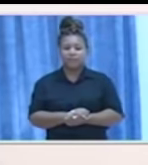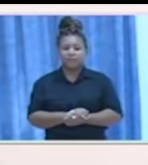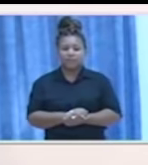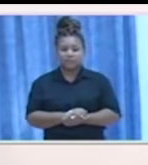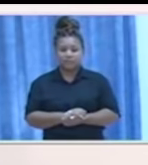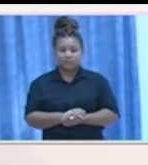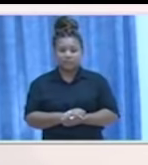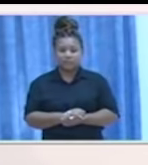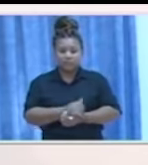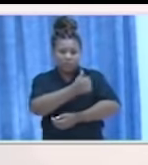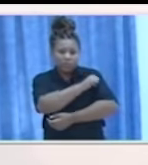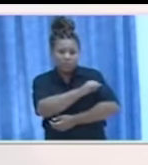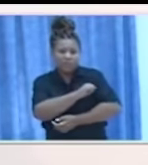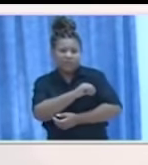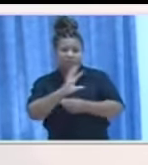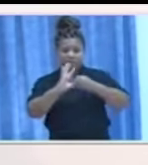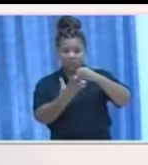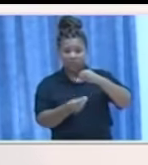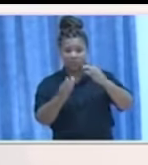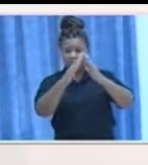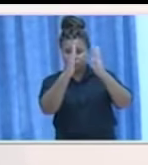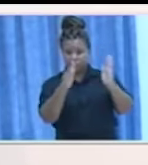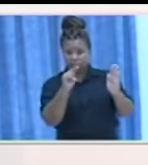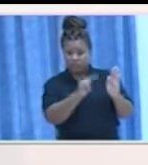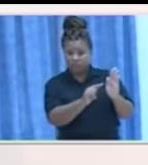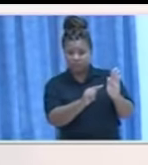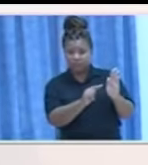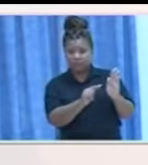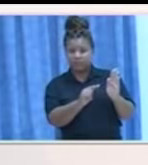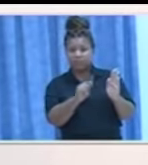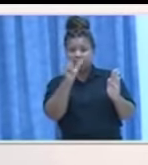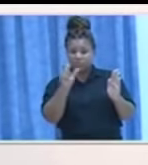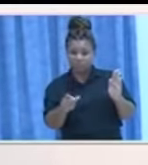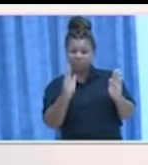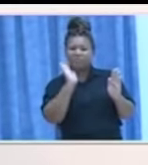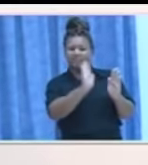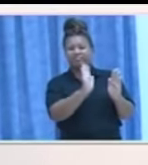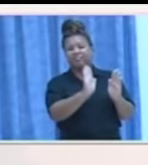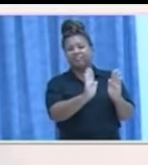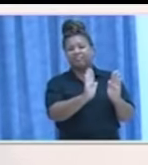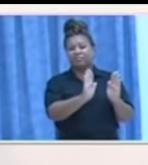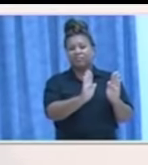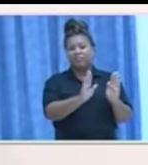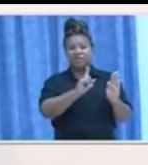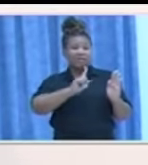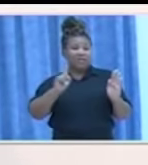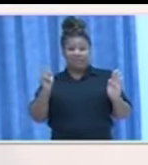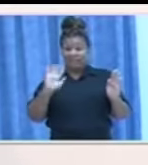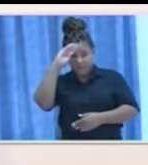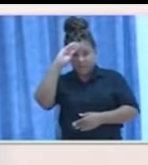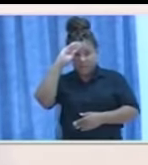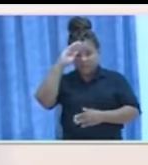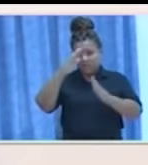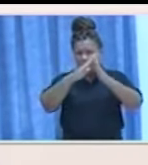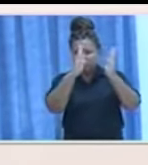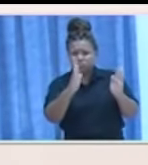Mais raison qui nous peut quitter, c'est à cause de corps pécari, ce virus. Nous avons un potentiel pour infecter du monde.